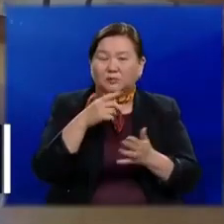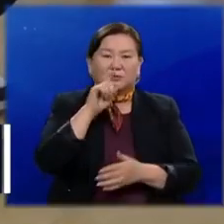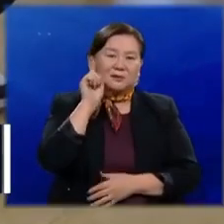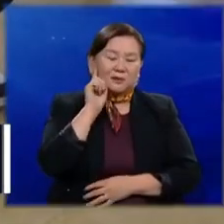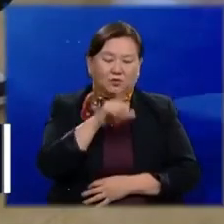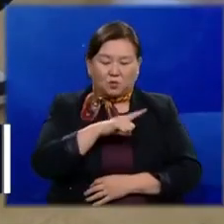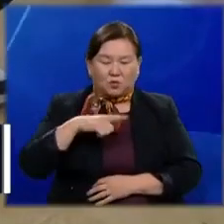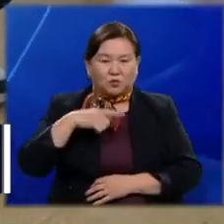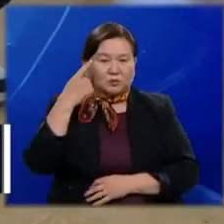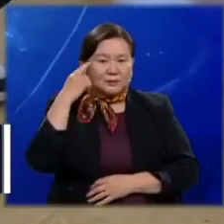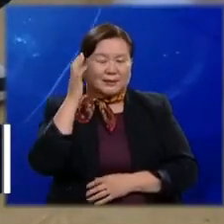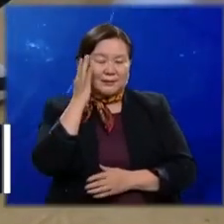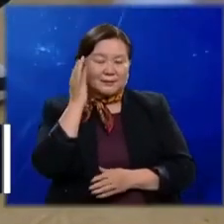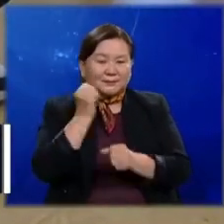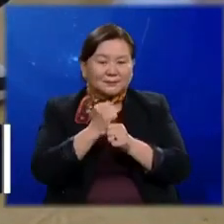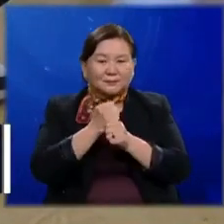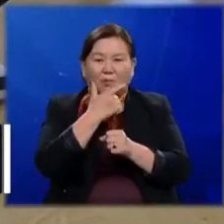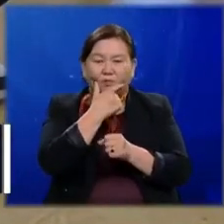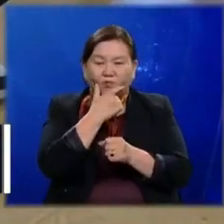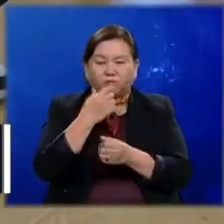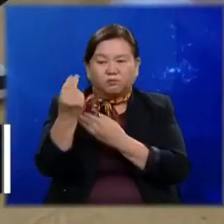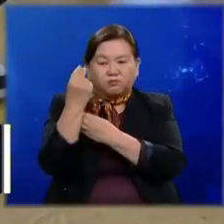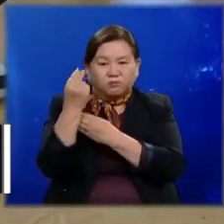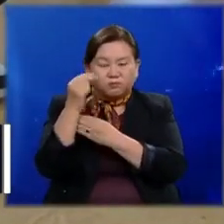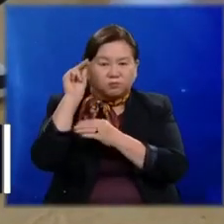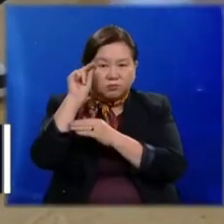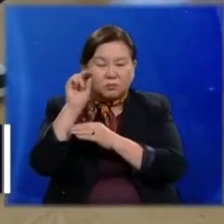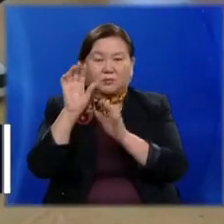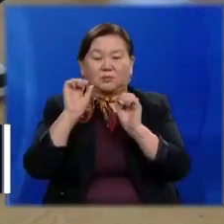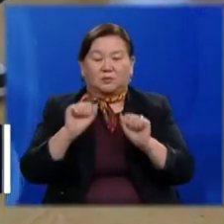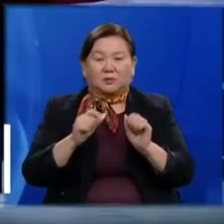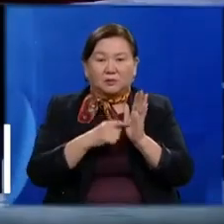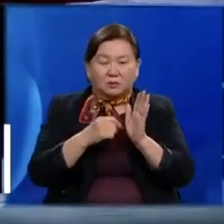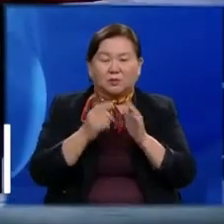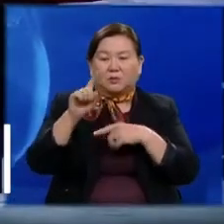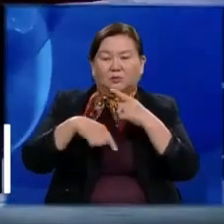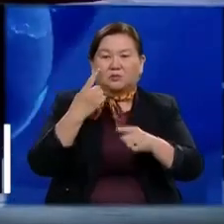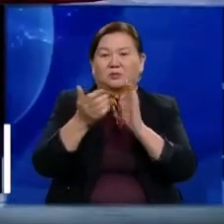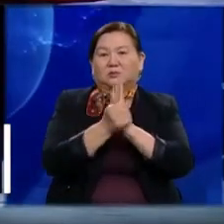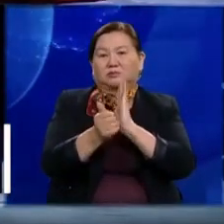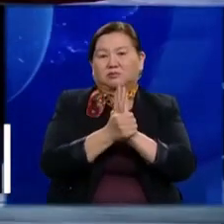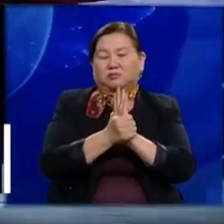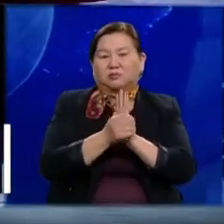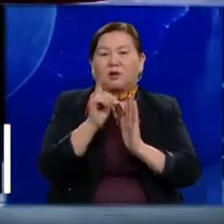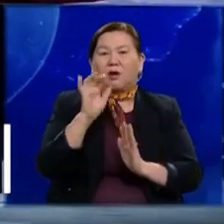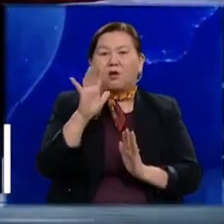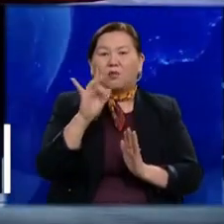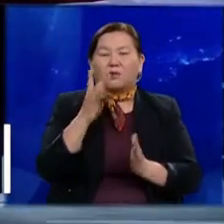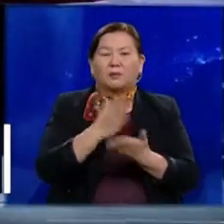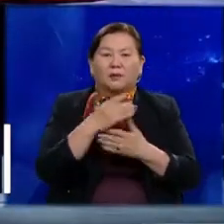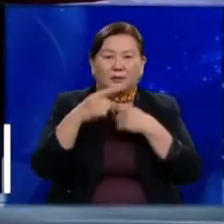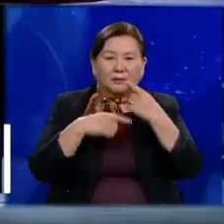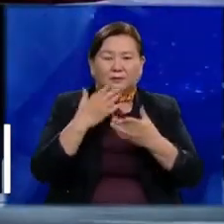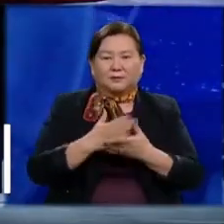залуучууд өөрсдийн санаачлагаар ахмад өвлөн уламжлагчтаас суралцахгүй бол ур чадварын өндөр түвшинд уламжлагч ховордож байгааг хэлж